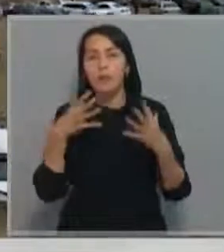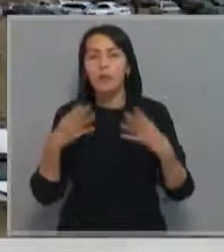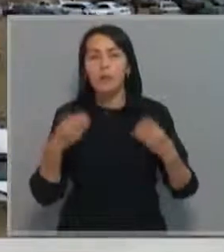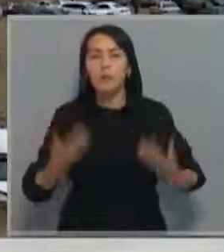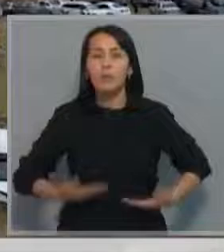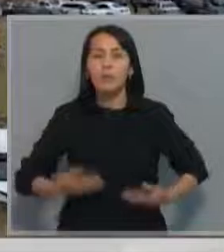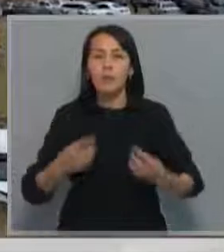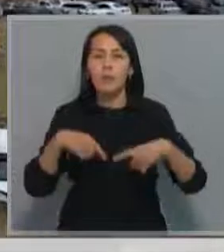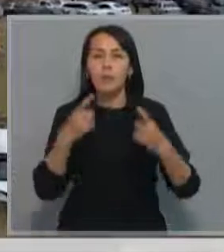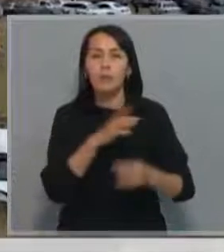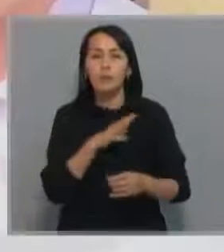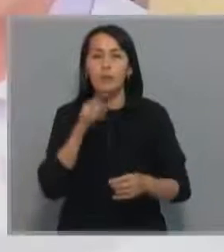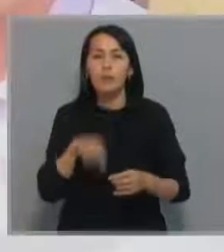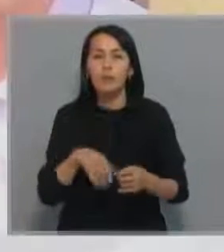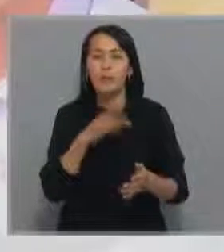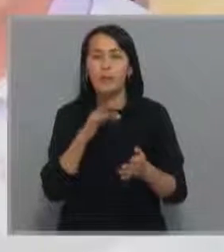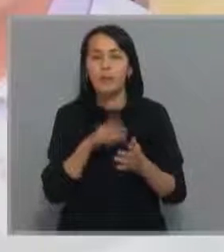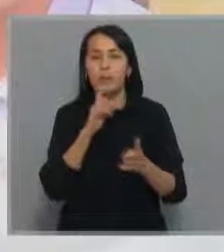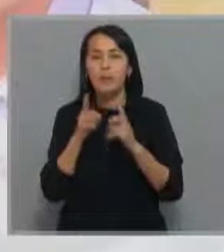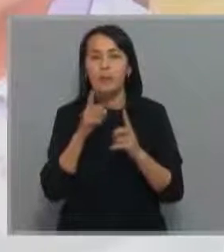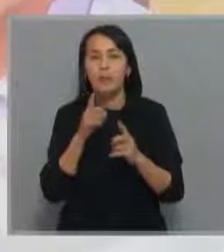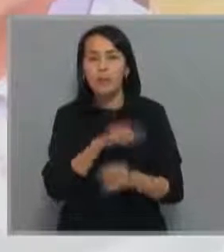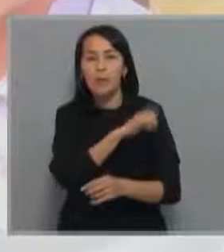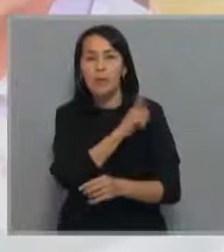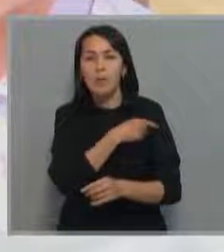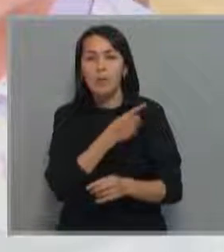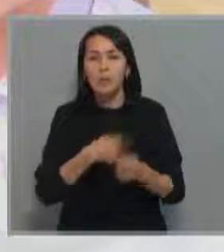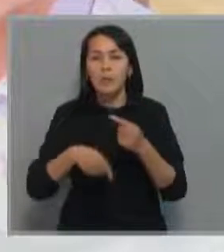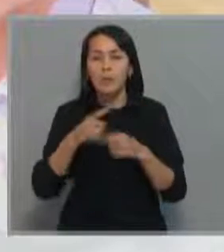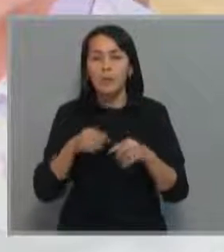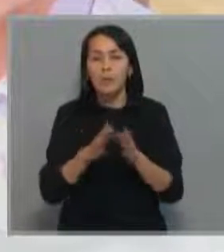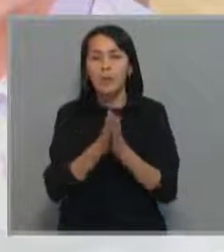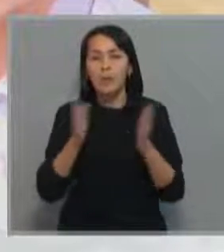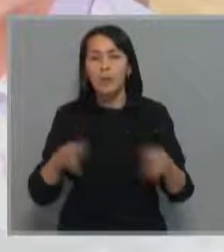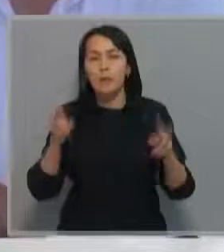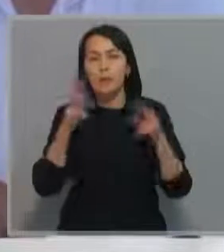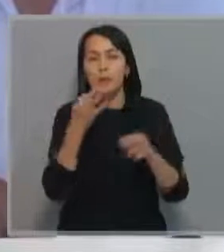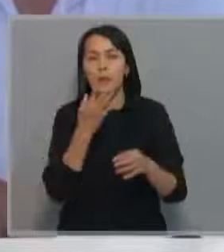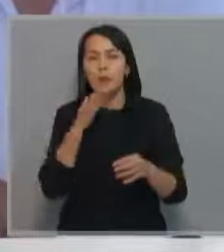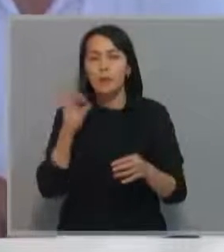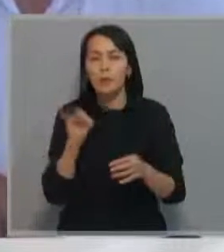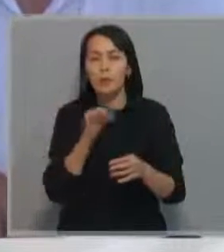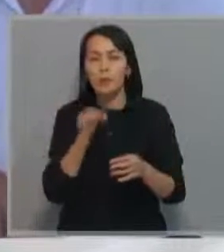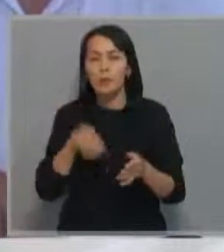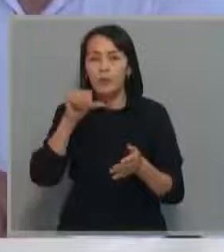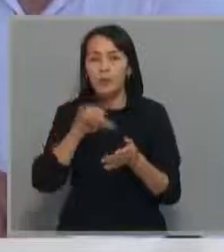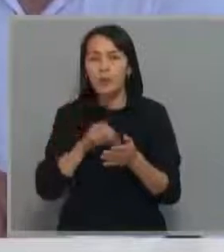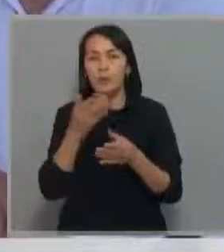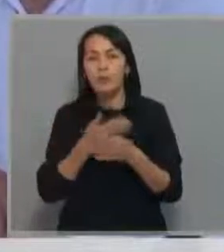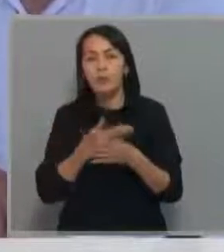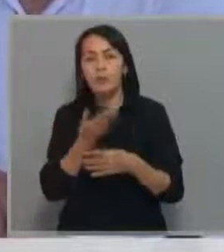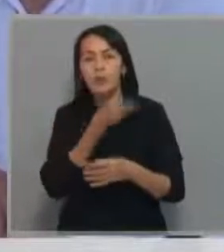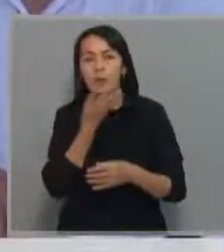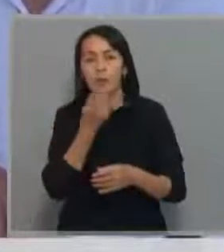салтын қалыптастыру болды. Алқалы жиында батыр бабалар тарихы туралы кеңінен зерттеу жүргізіліп, ұлт тарихына өлшеусіз үлес қосып жүргендер